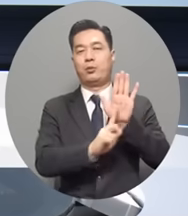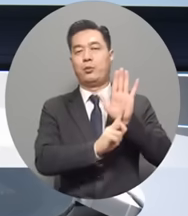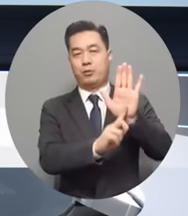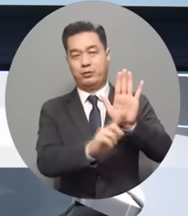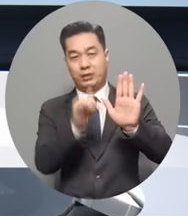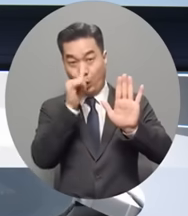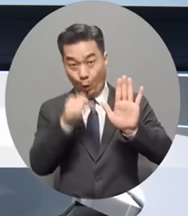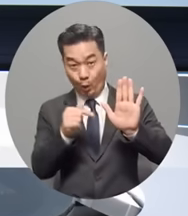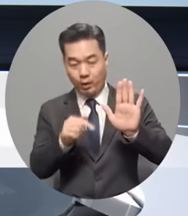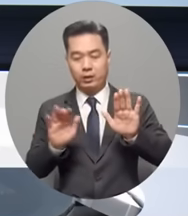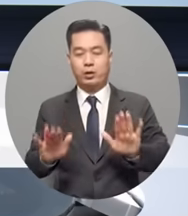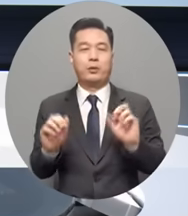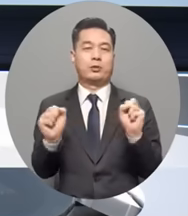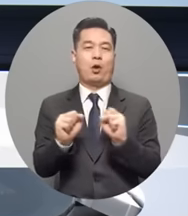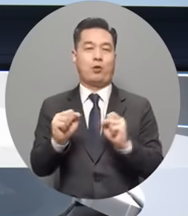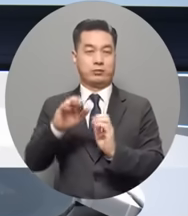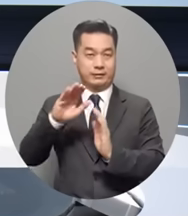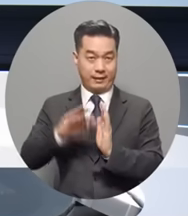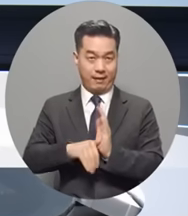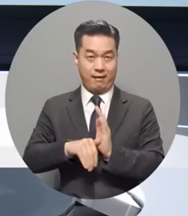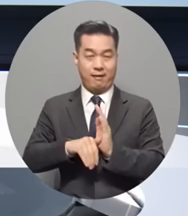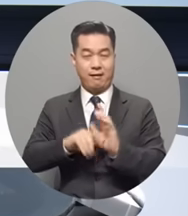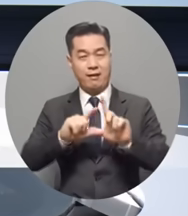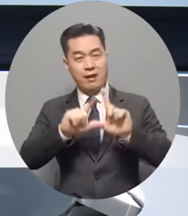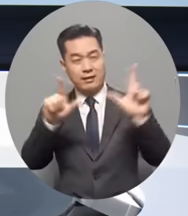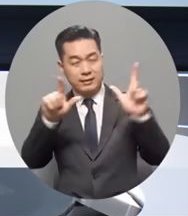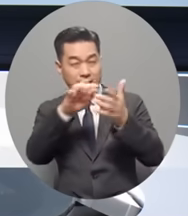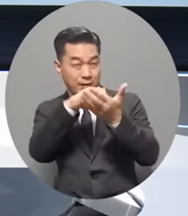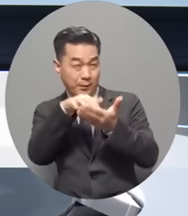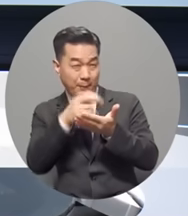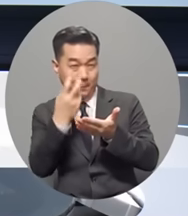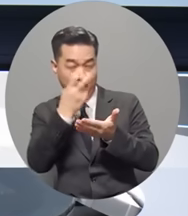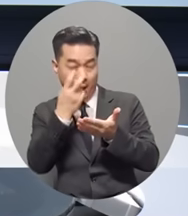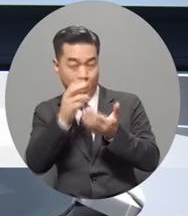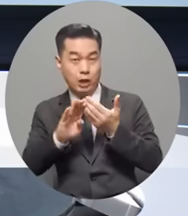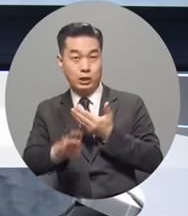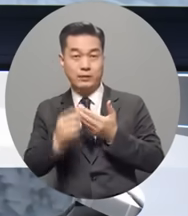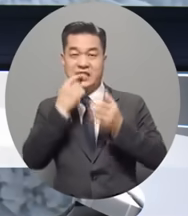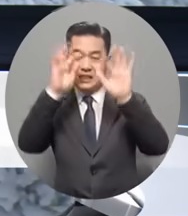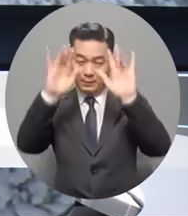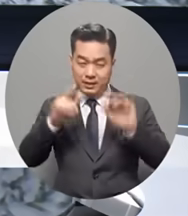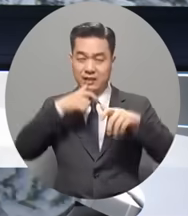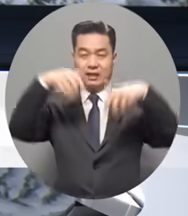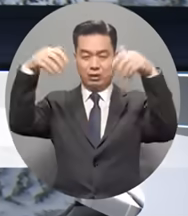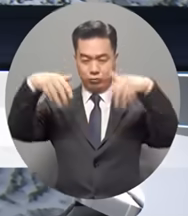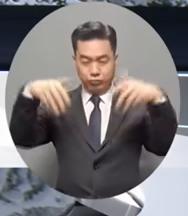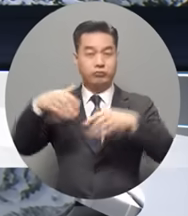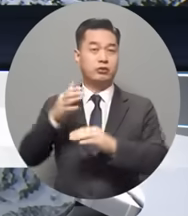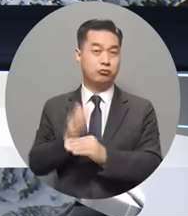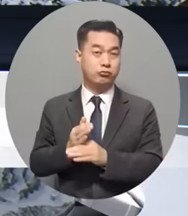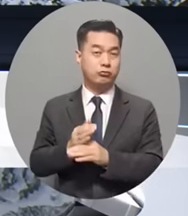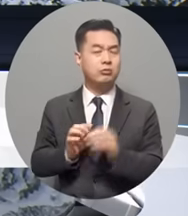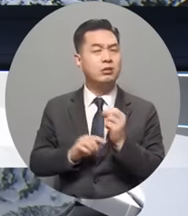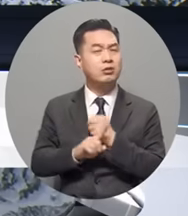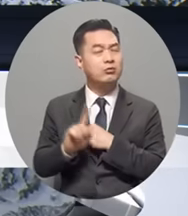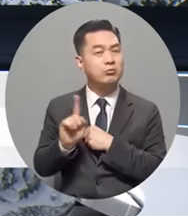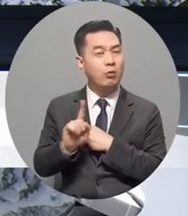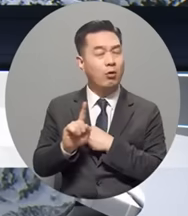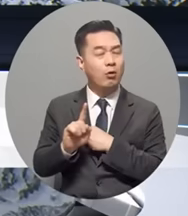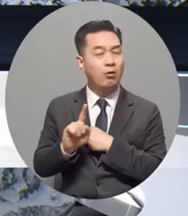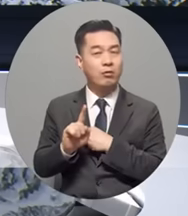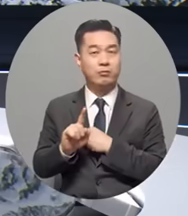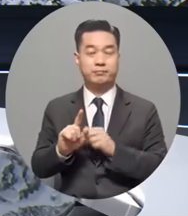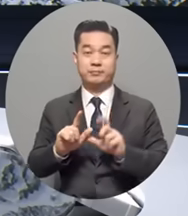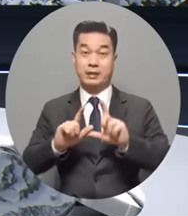보입니다. 특히 이번 겨울에는 기상 관측 이후 가장 많은 눈과 비가 내리고 있는데요. 그 원인이 뭔지